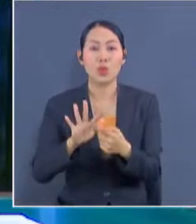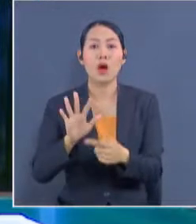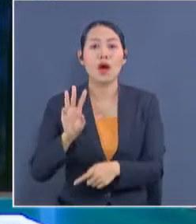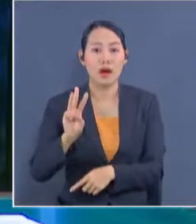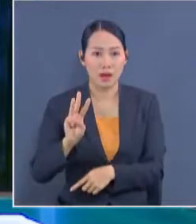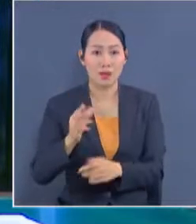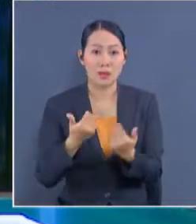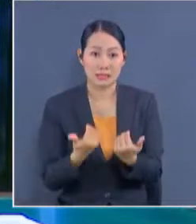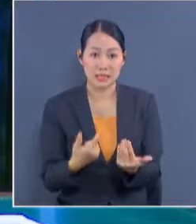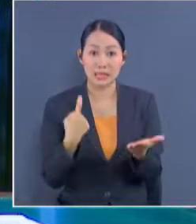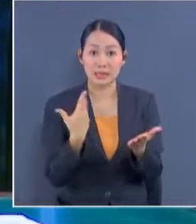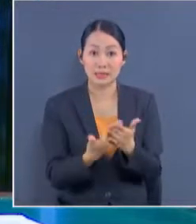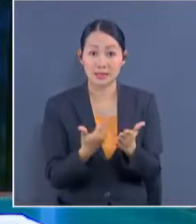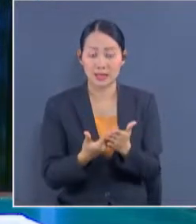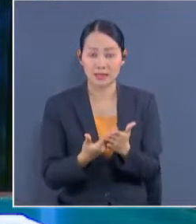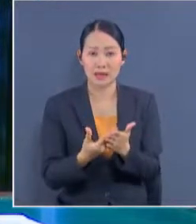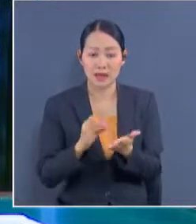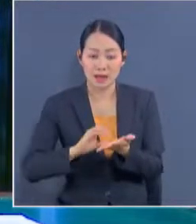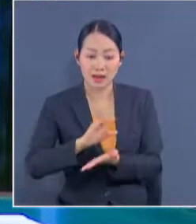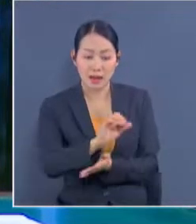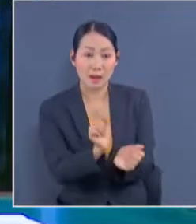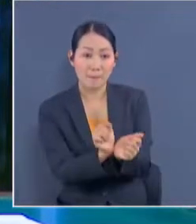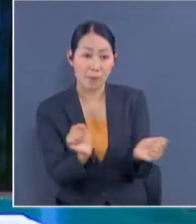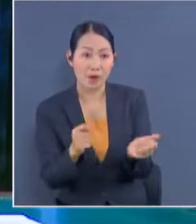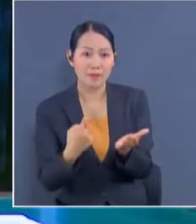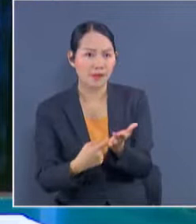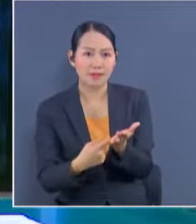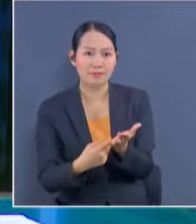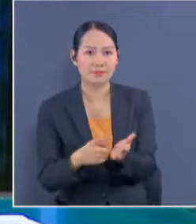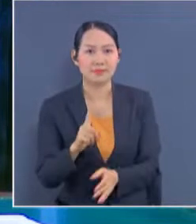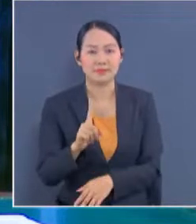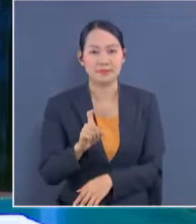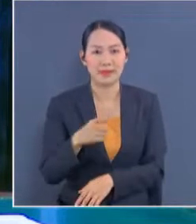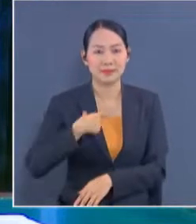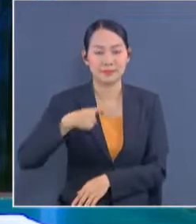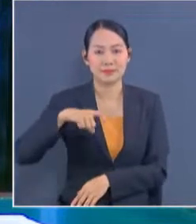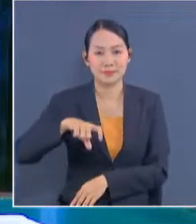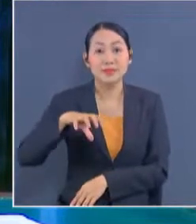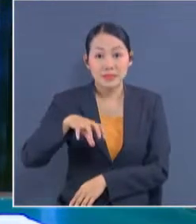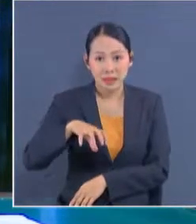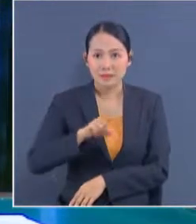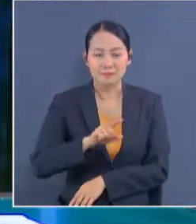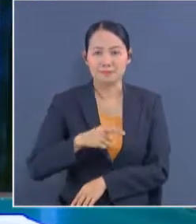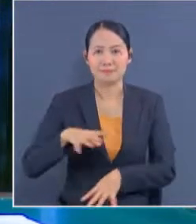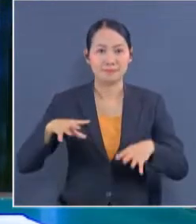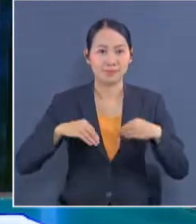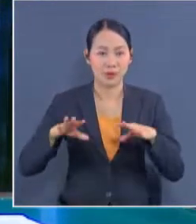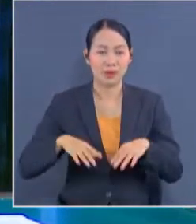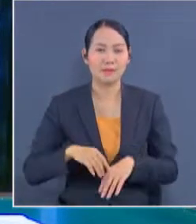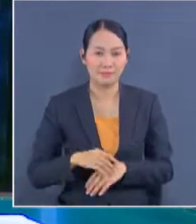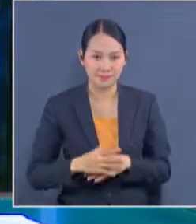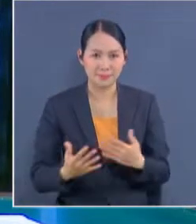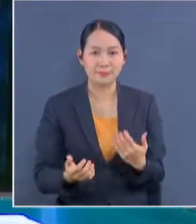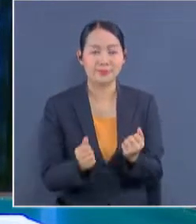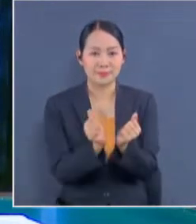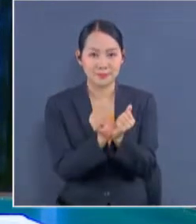ดีนี้มีอัตราโทษสูงด้วยแล้วนอกเหนือจากนี้นะครับยังมีความเคลื่อนไหวเกี่ยวกับการคาดการณ์คดีต่างๆที่เกี่ย